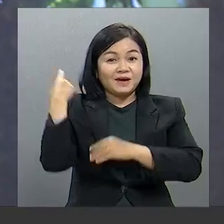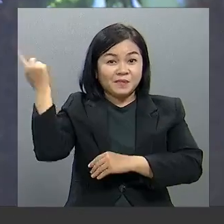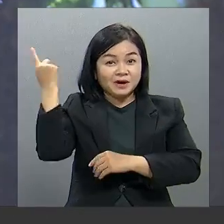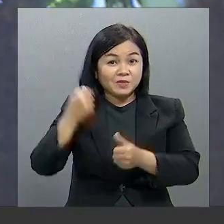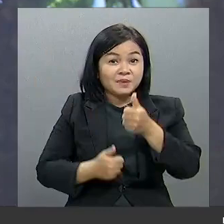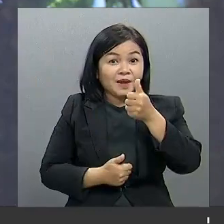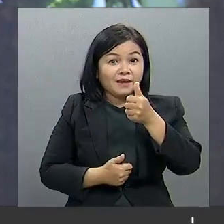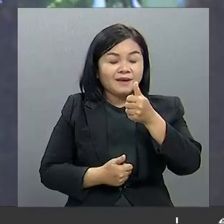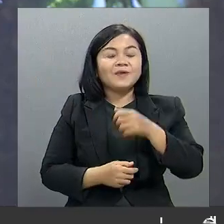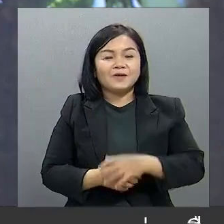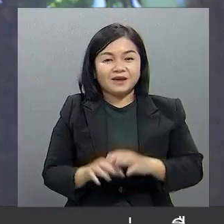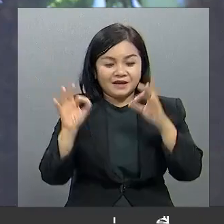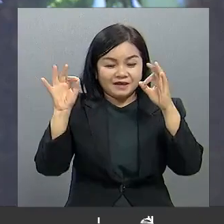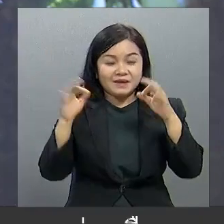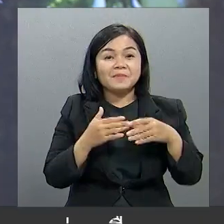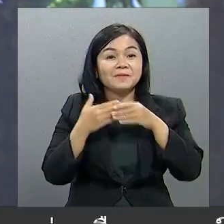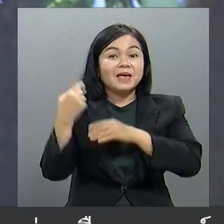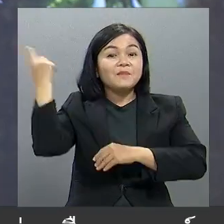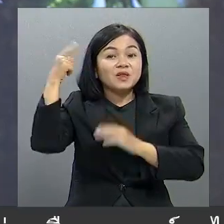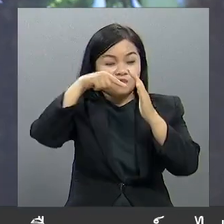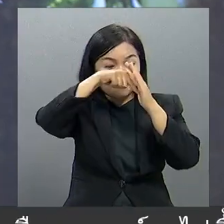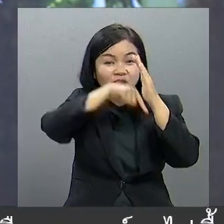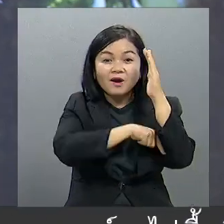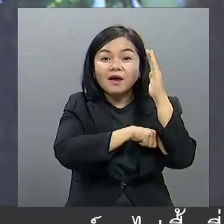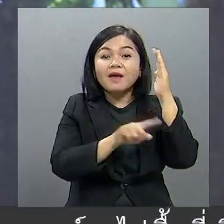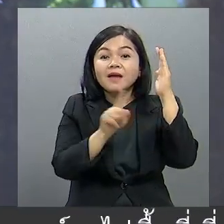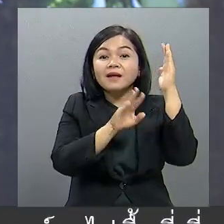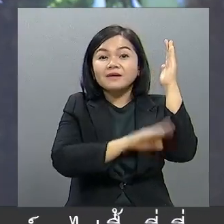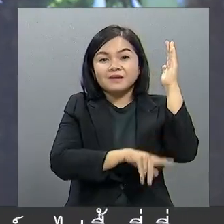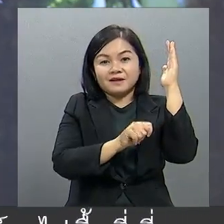พาคผชมแล้วกสองหน่มนะคะ ลงใต้ไปที่จัหวดรางกันเลยทเดีวค่ะ